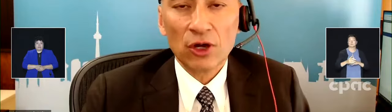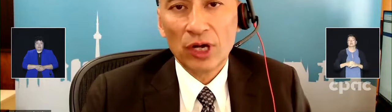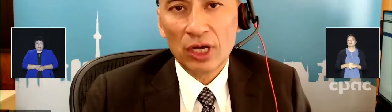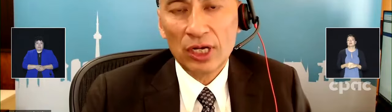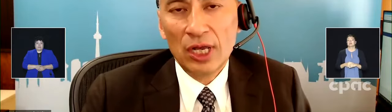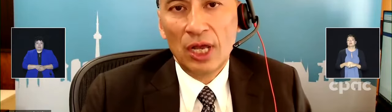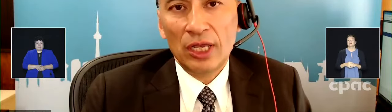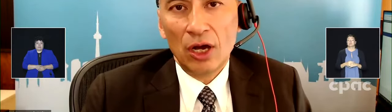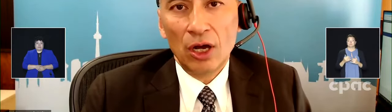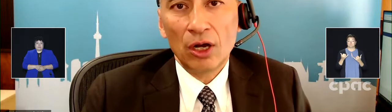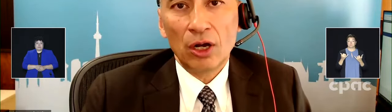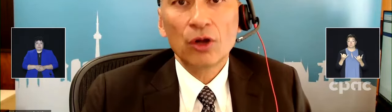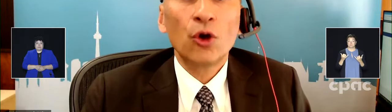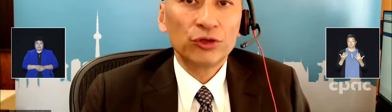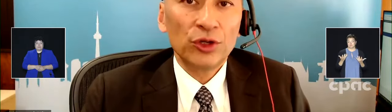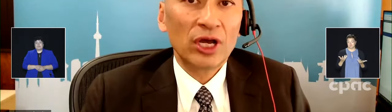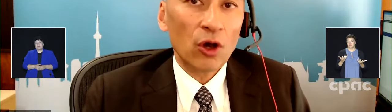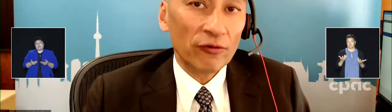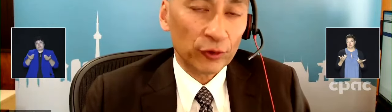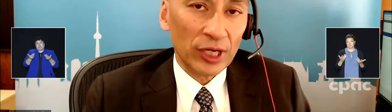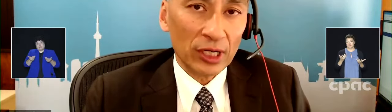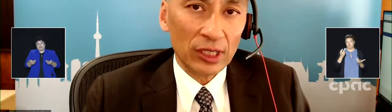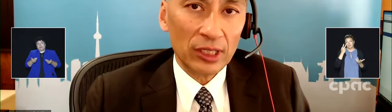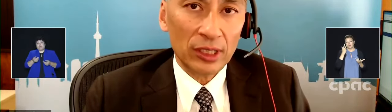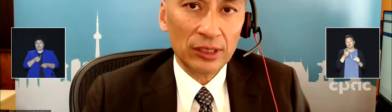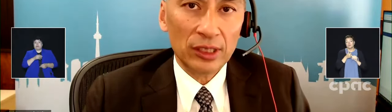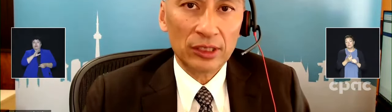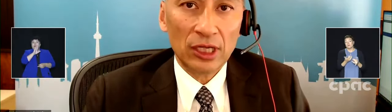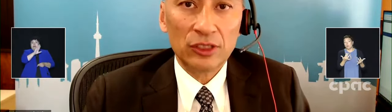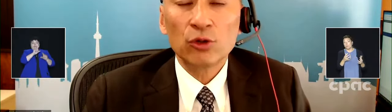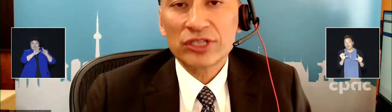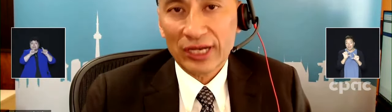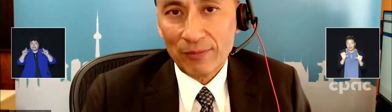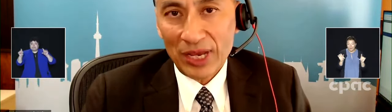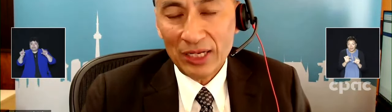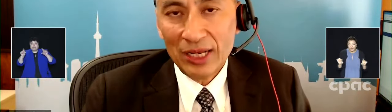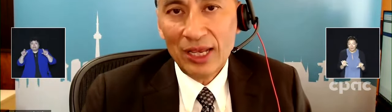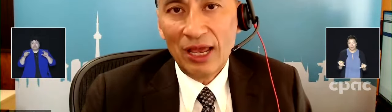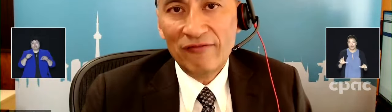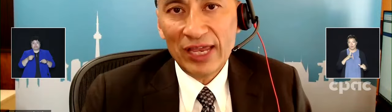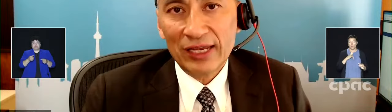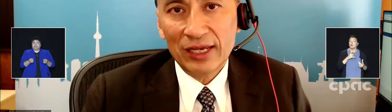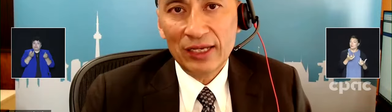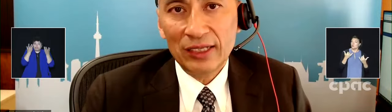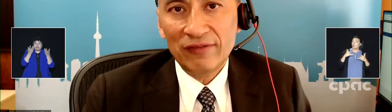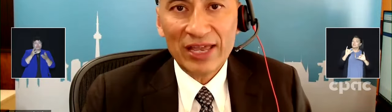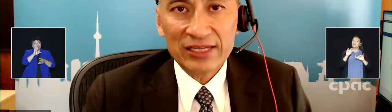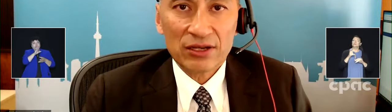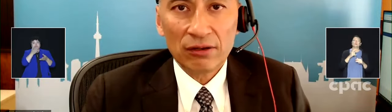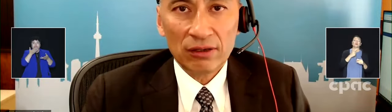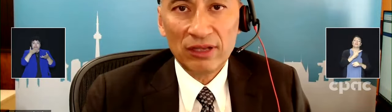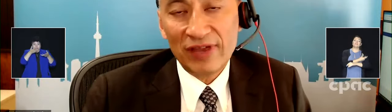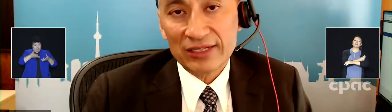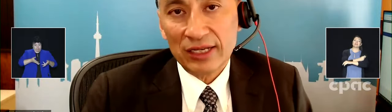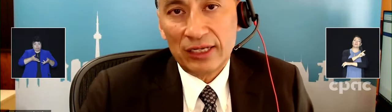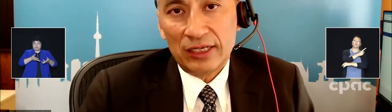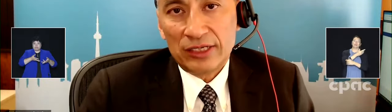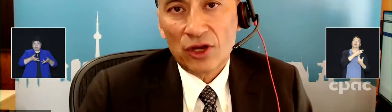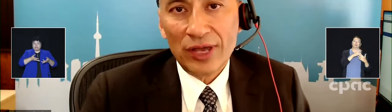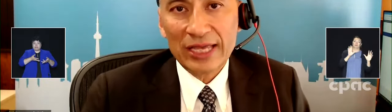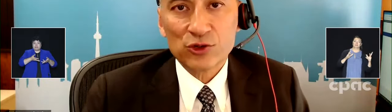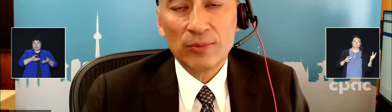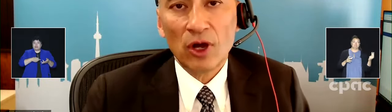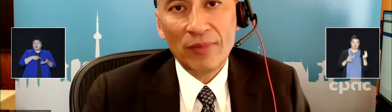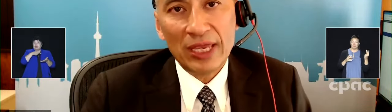possession et on continue à offrir une dose de rappel avec les vaccins. Les vaccins,